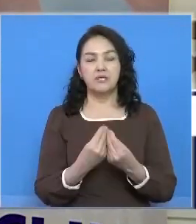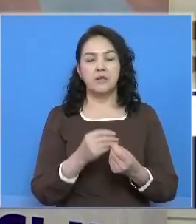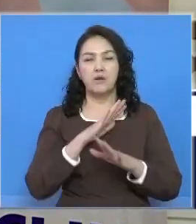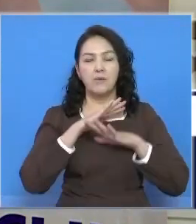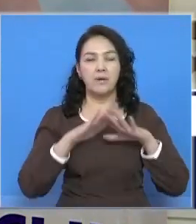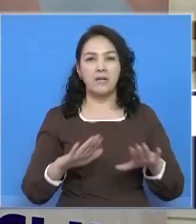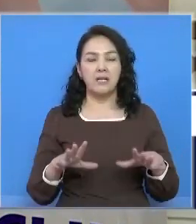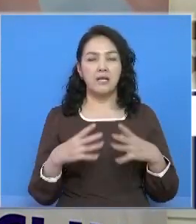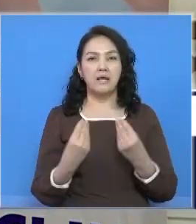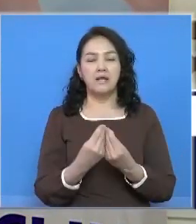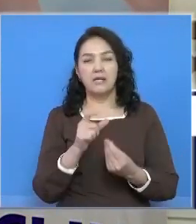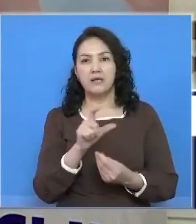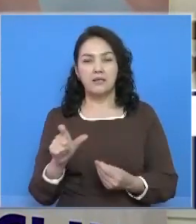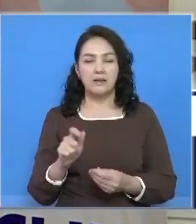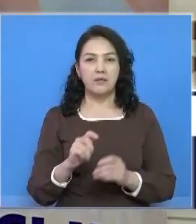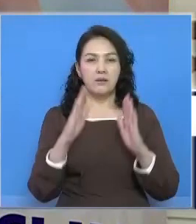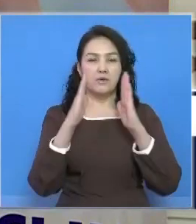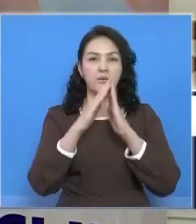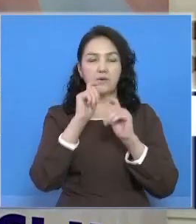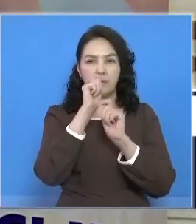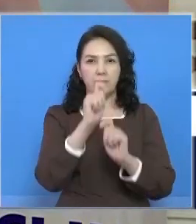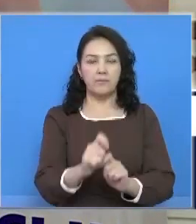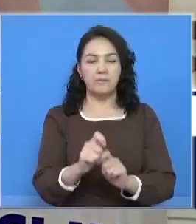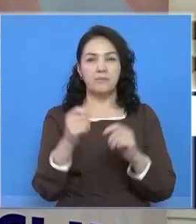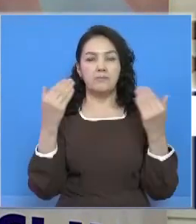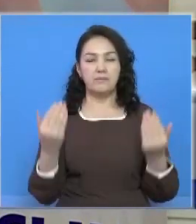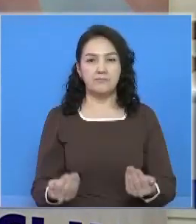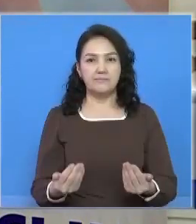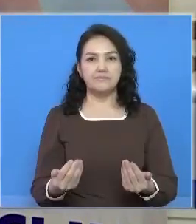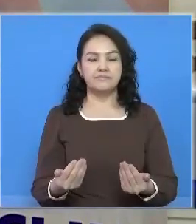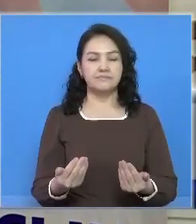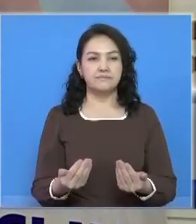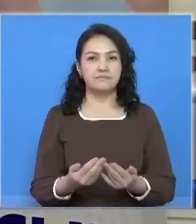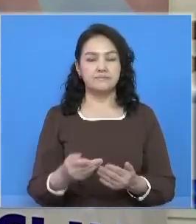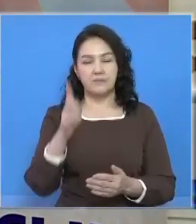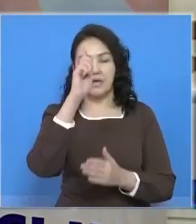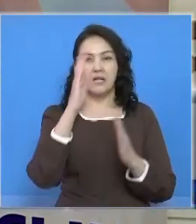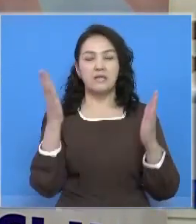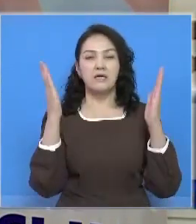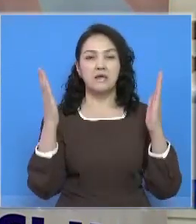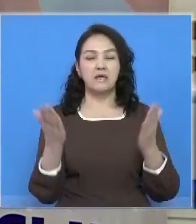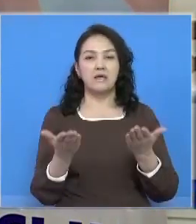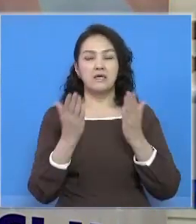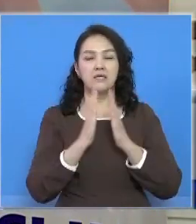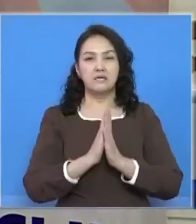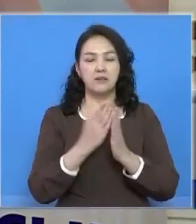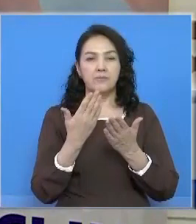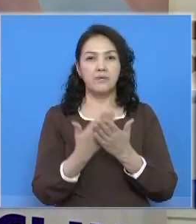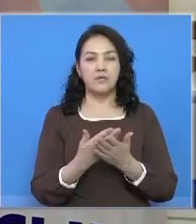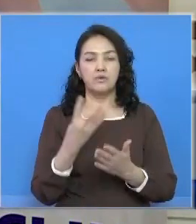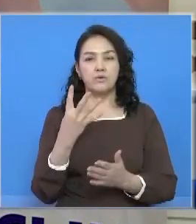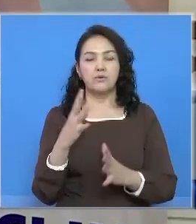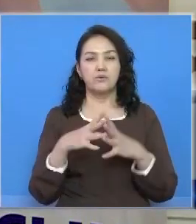көпбалалы ата-аналарға үй сыйладық. Ал енді міне бүгін Аллаһтың ризалығы бойынша тағы да 4